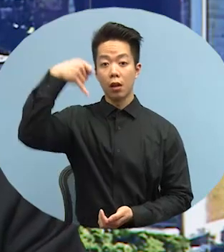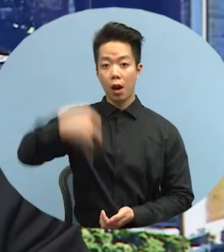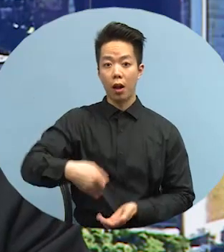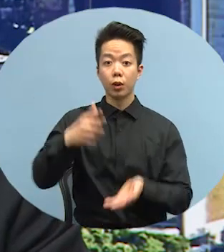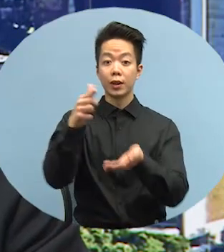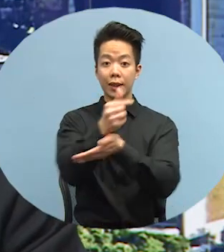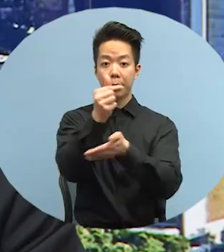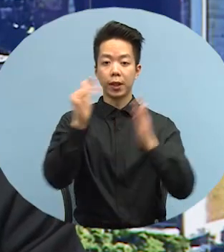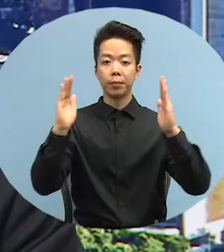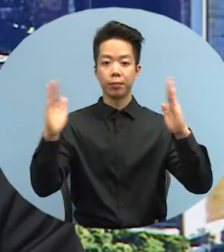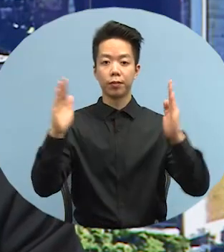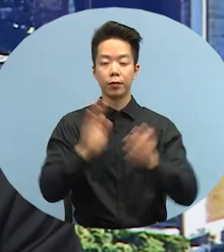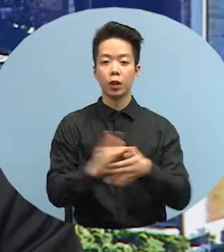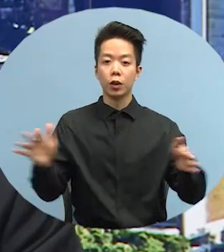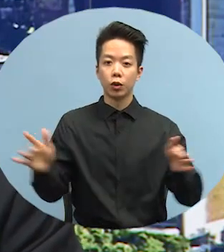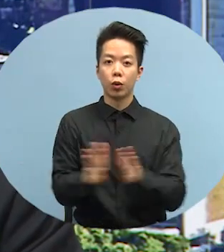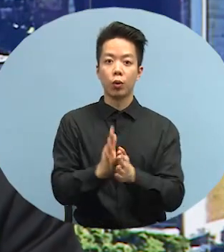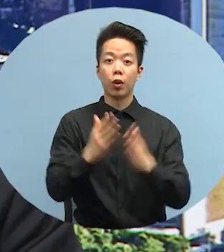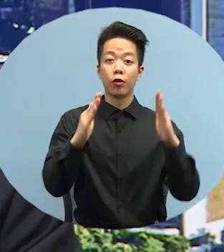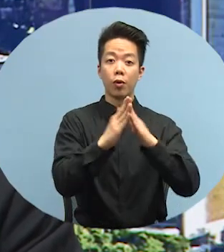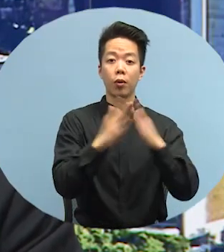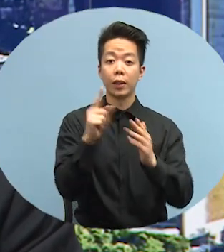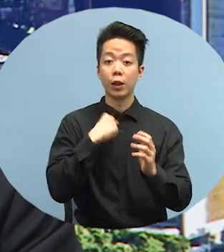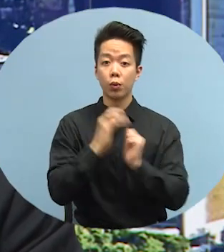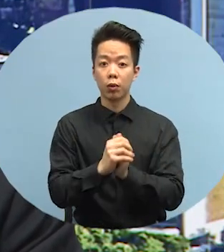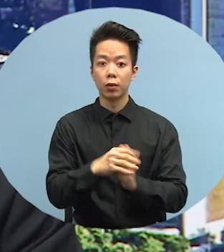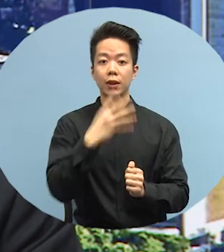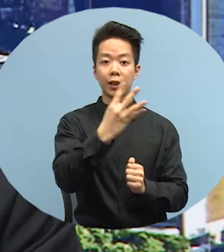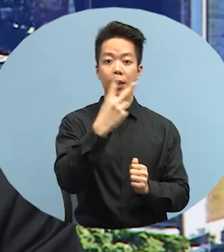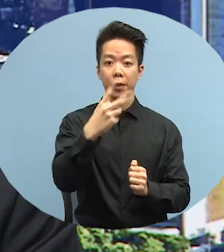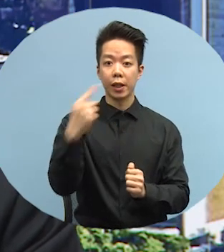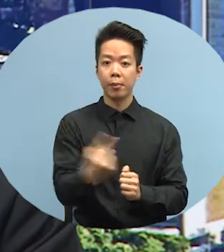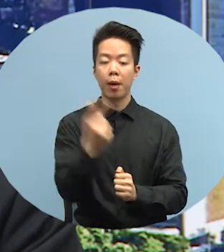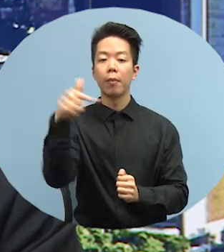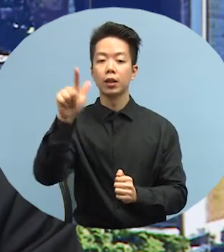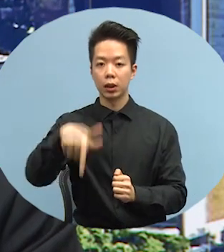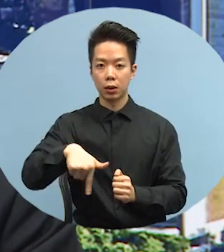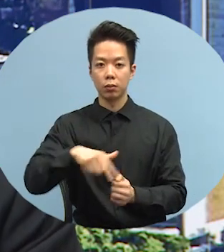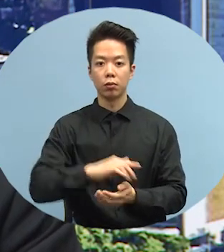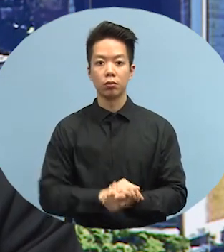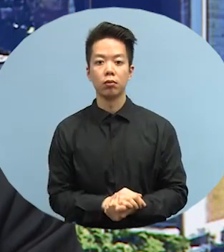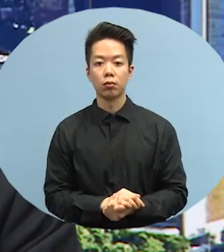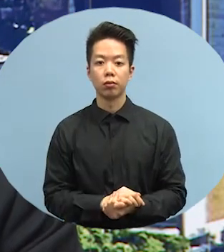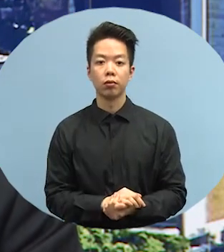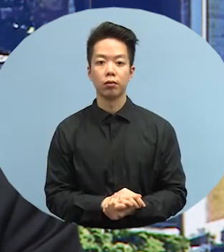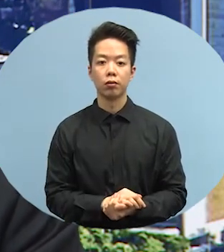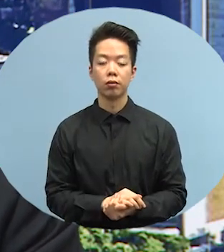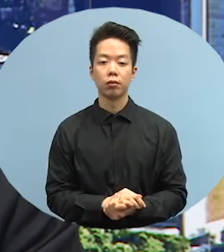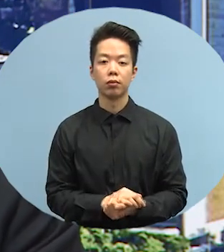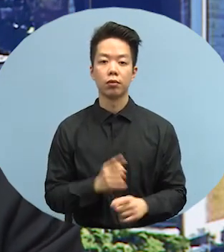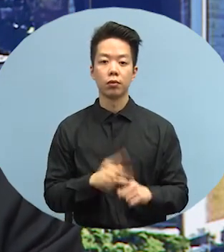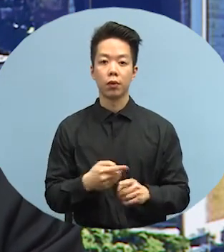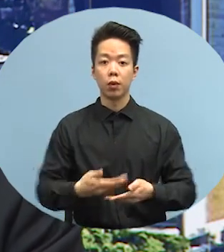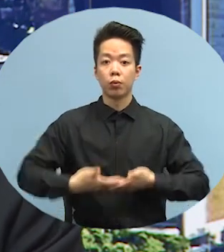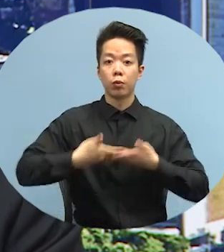下一個十年期總房屋需求咧係428,000個單位。我哋因此咧係